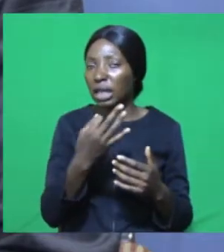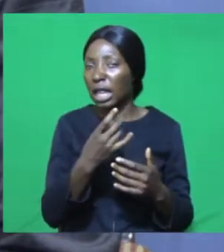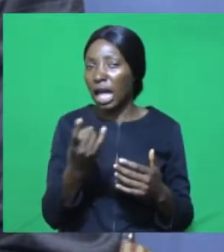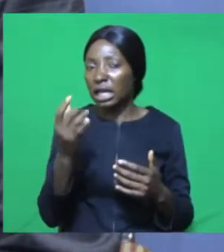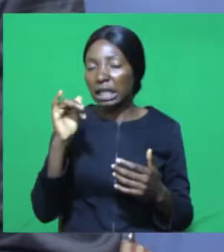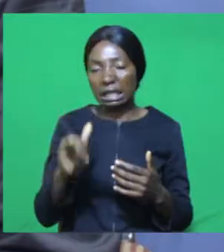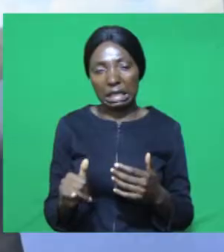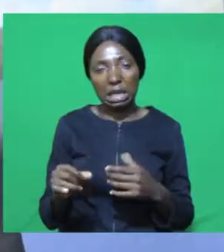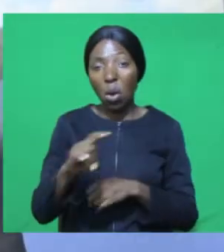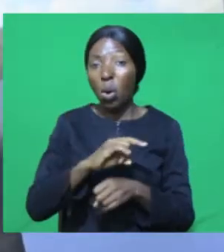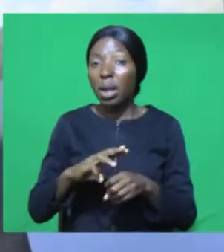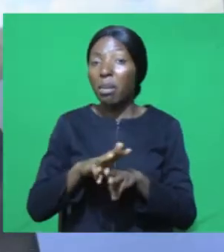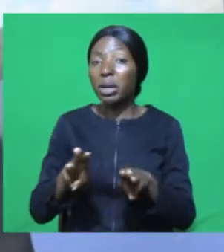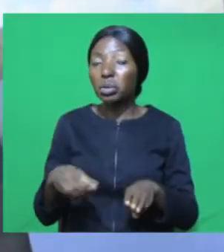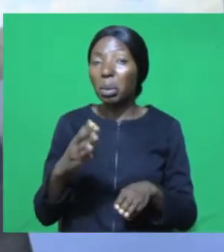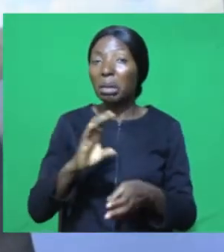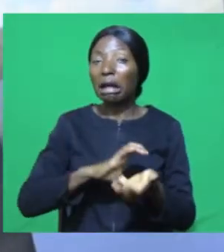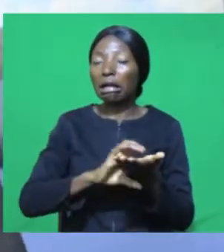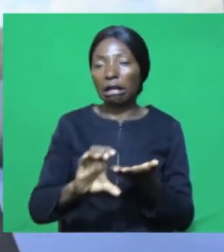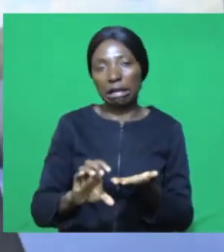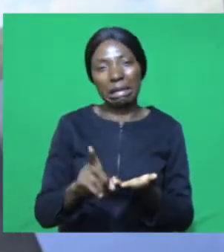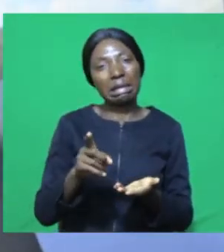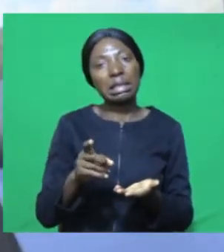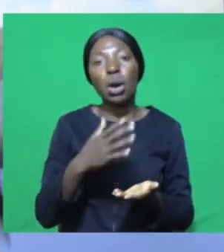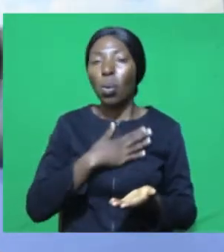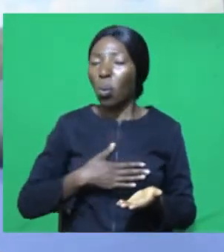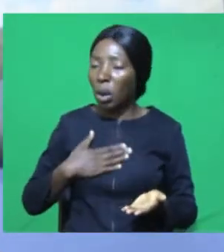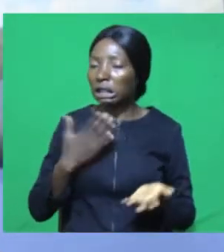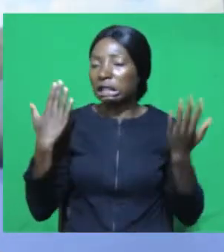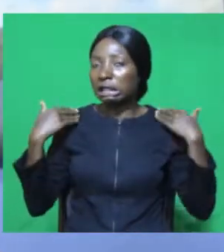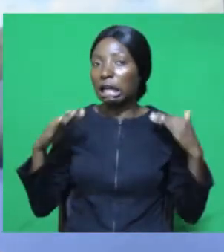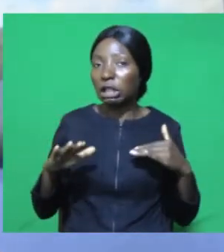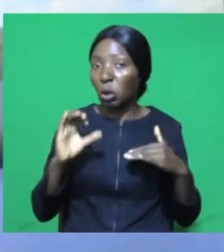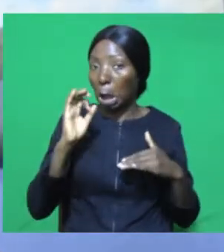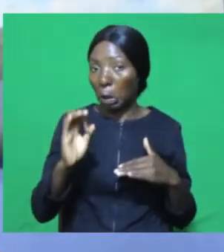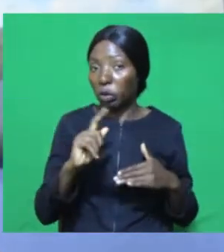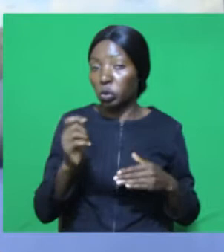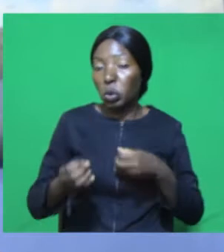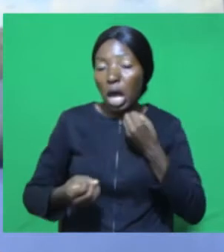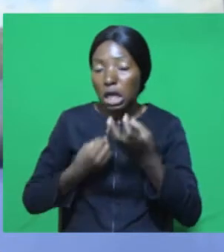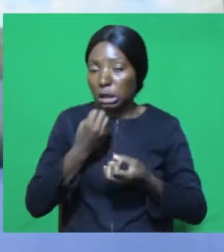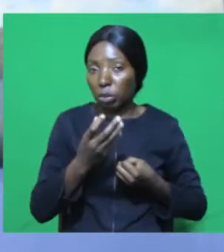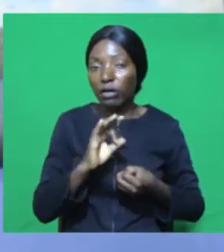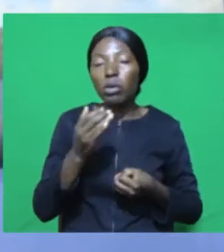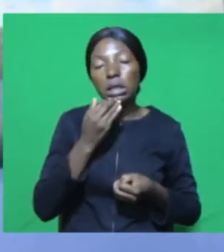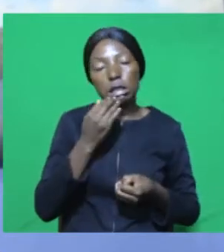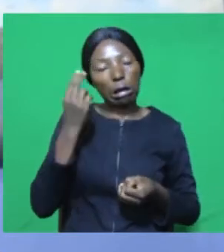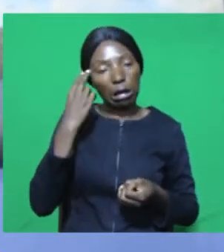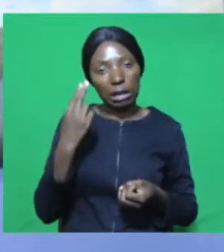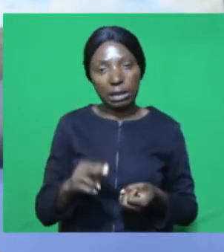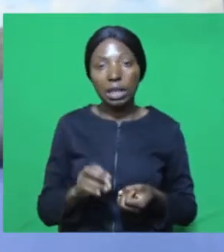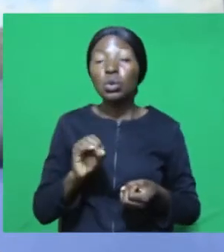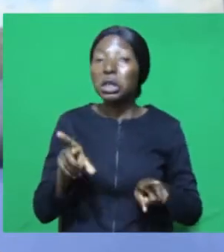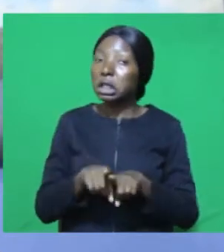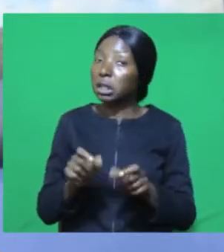2,300 years. Nzimbo chene. Icha chene yesu. Icha chene yesu. Zwa ito na kudu ziwa. Kuti Danieli asu nzikizize. Okay. Saka chero